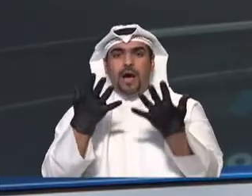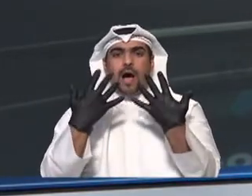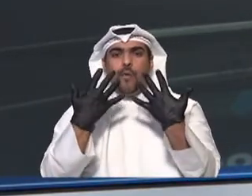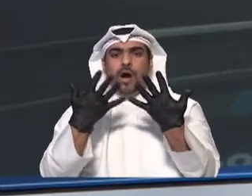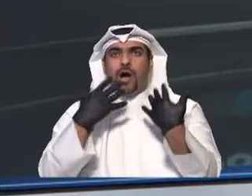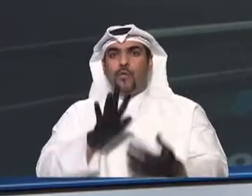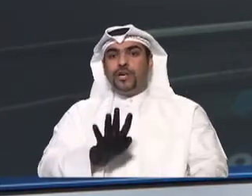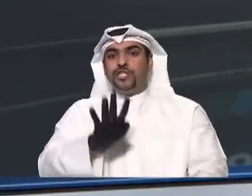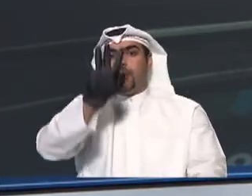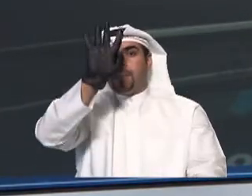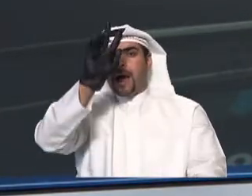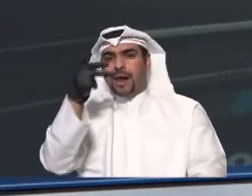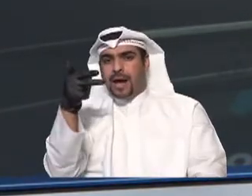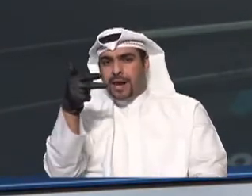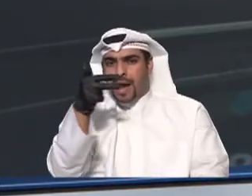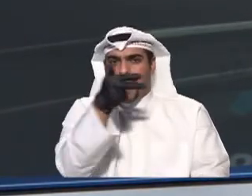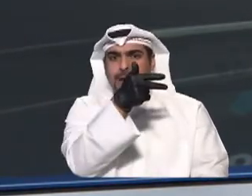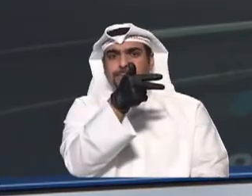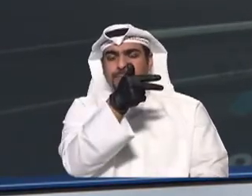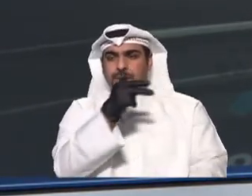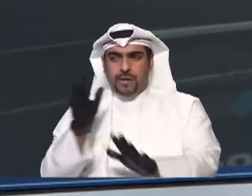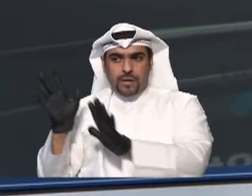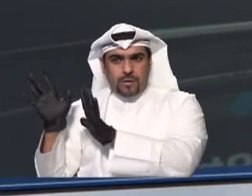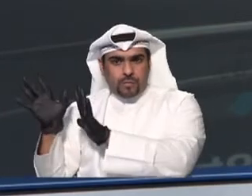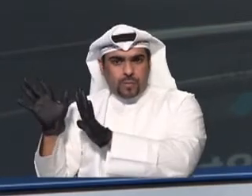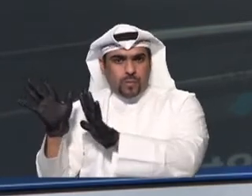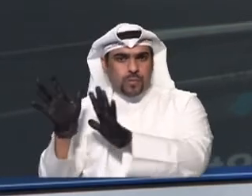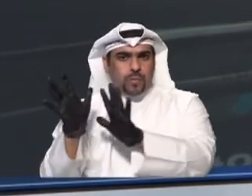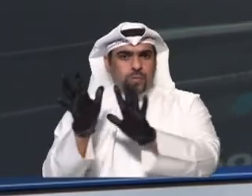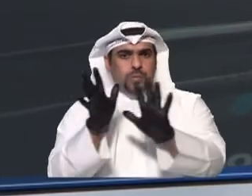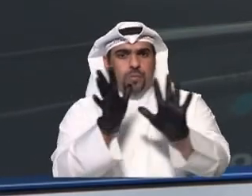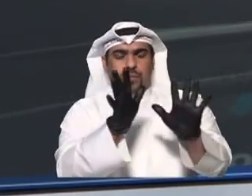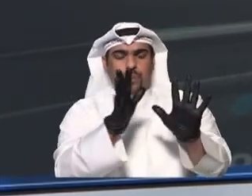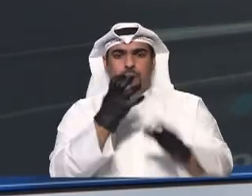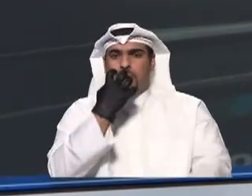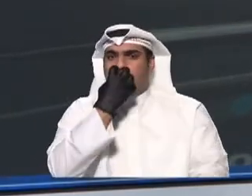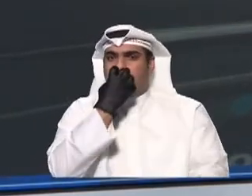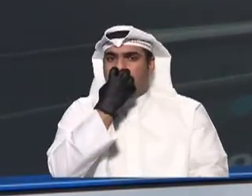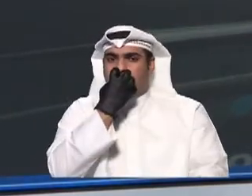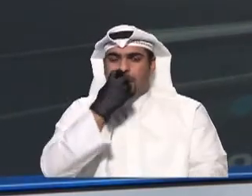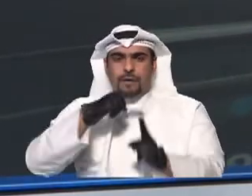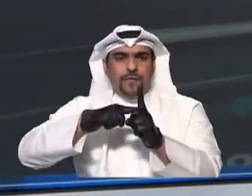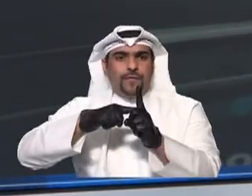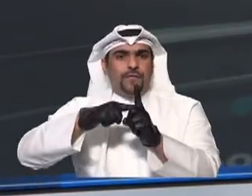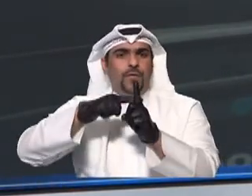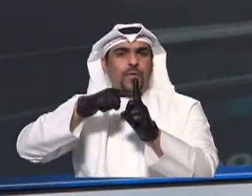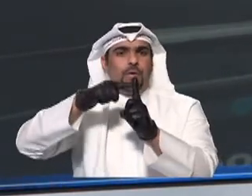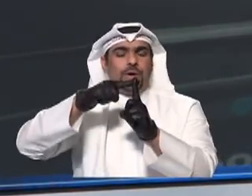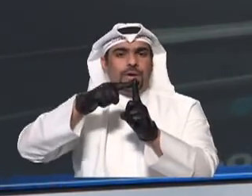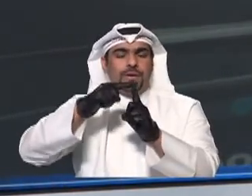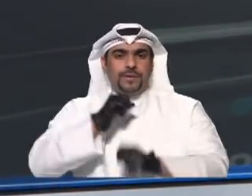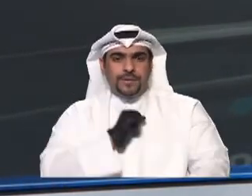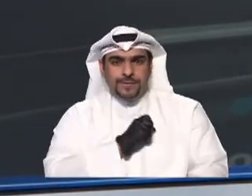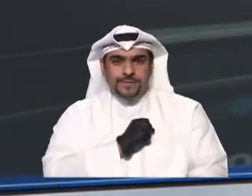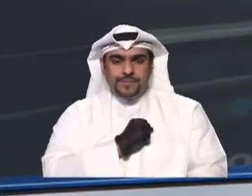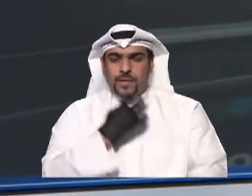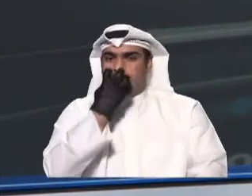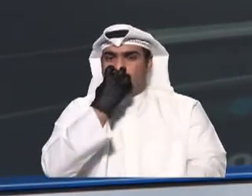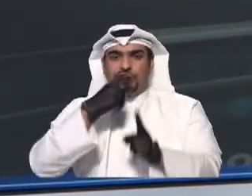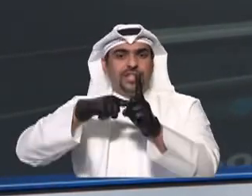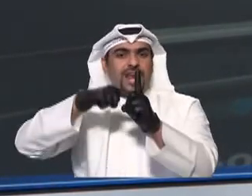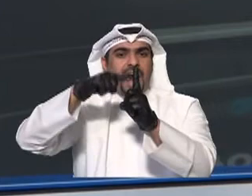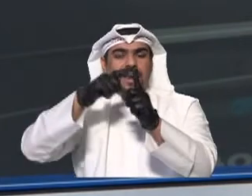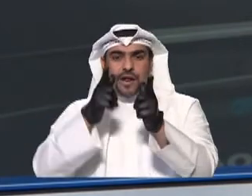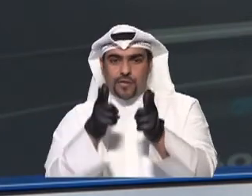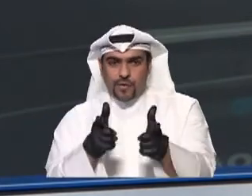مرة أخرى، قد تنشط على فترات أجواء شديدة الحرارة خلال الأيام المقبلة، وقد تصل العظمى إلى 49 درجة مئوية،